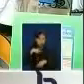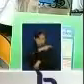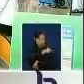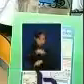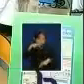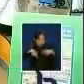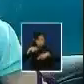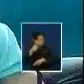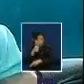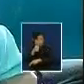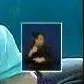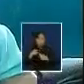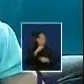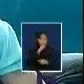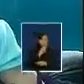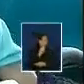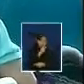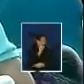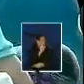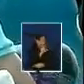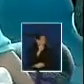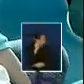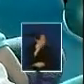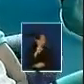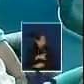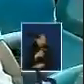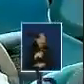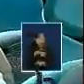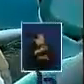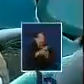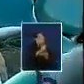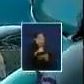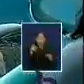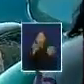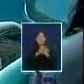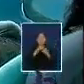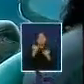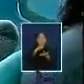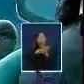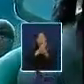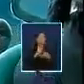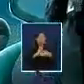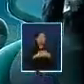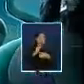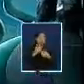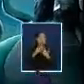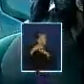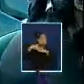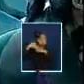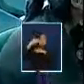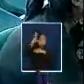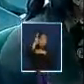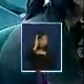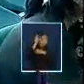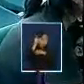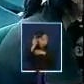เราก็ขอความร่วมมือเรื่องปิดโรงเรียนแล้วก็ตอนนี้ก็ได้รับความร่วมมือดีมากหลังจากนี้ไปพอมีมติครม.ผู้ว่าก็จะ